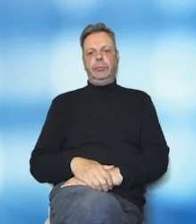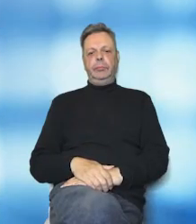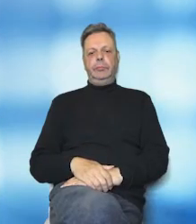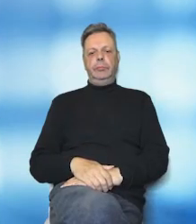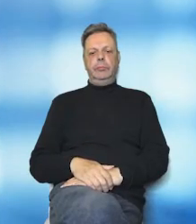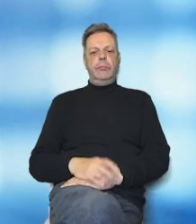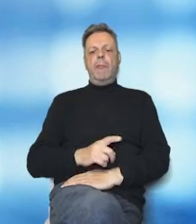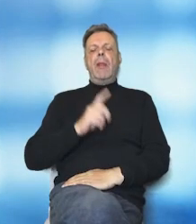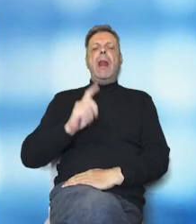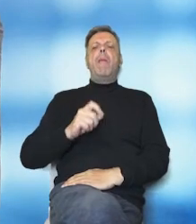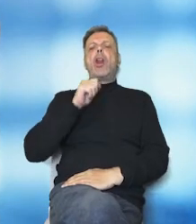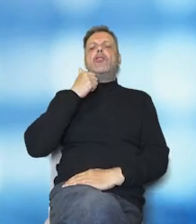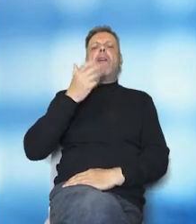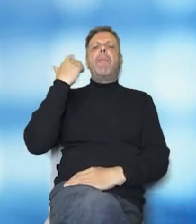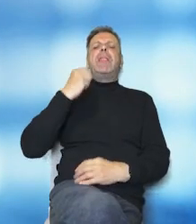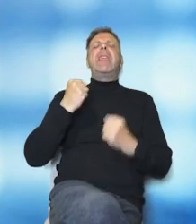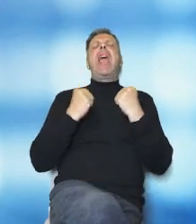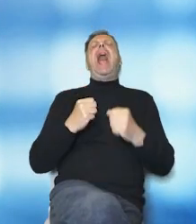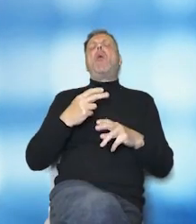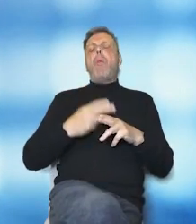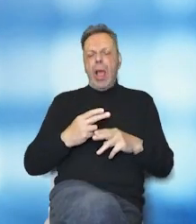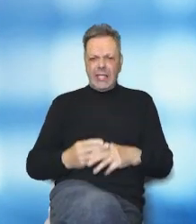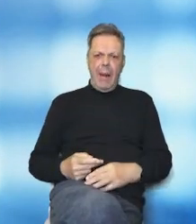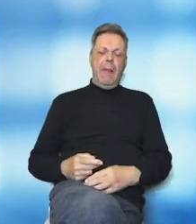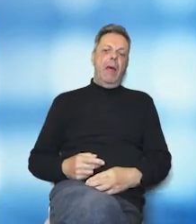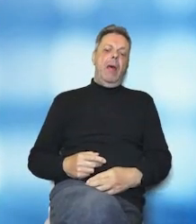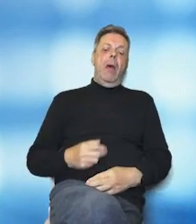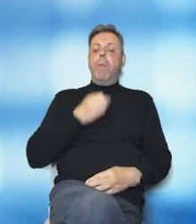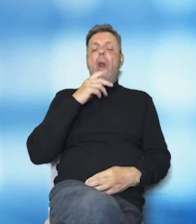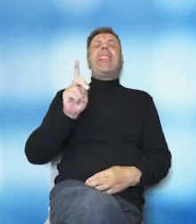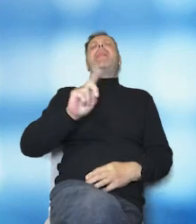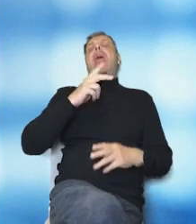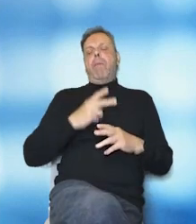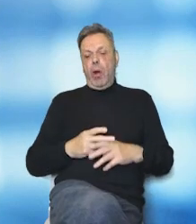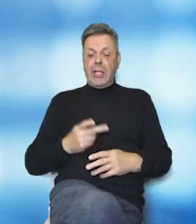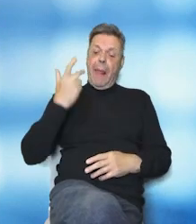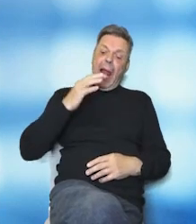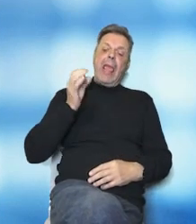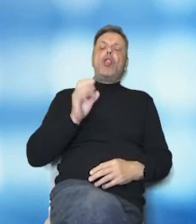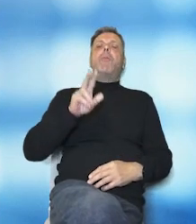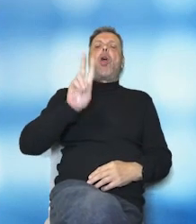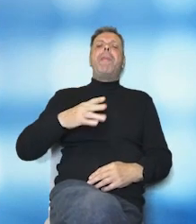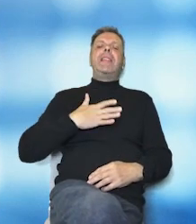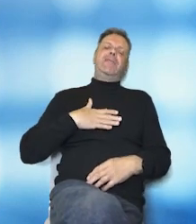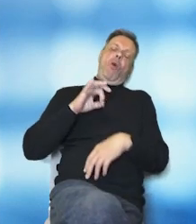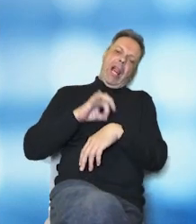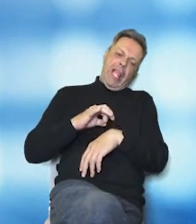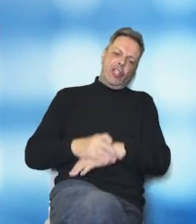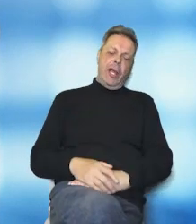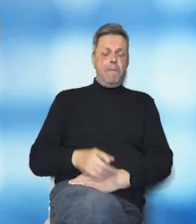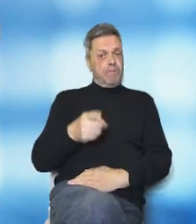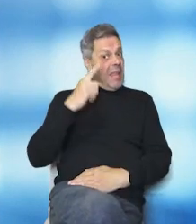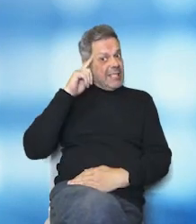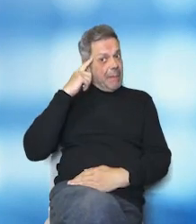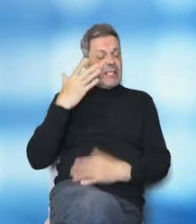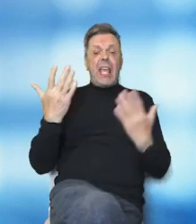Ne mora čovjek baš biti jako bolestan. Još bolje ako uopće nije bolestan, ali dobro je imati svoga liječnika. A zamislite